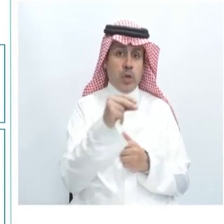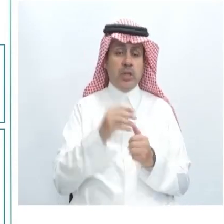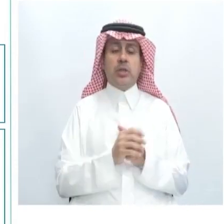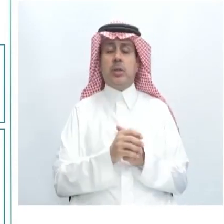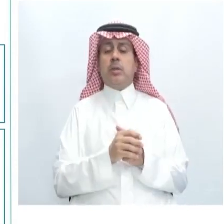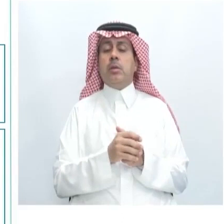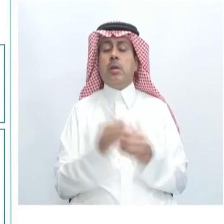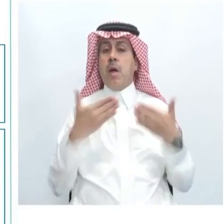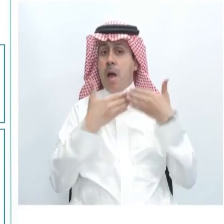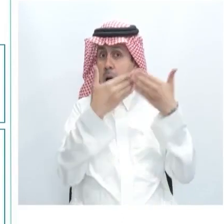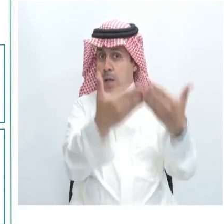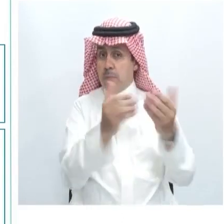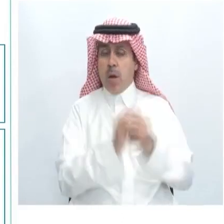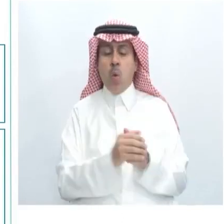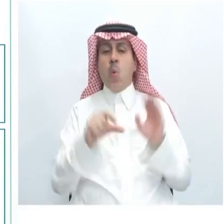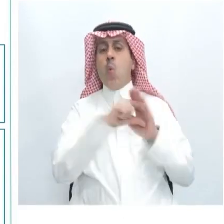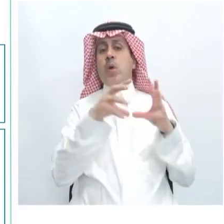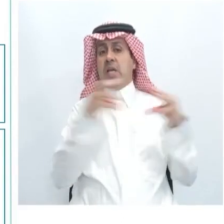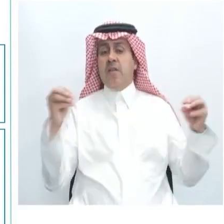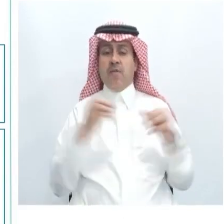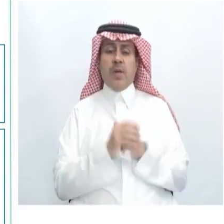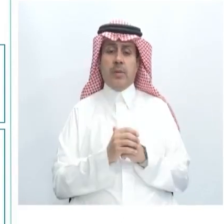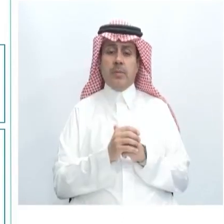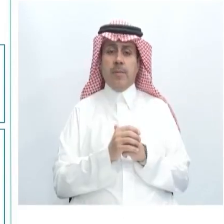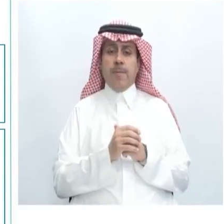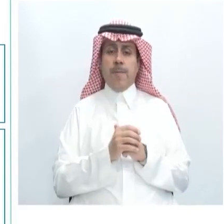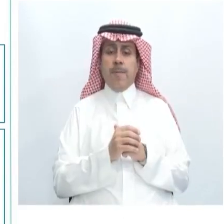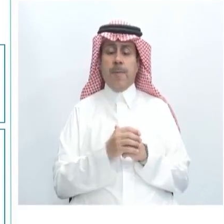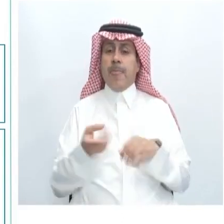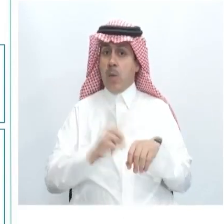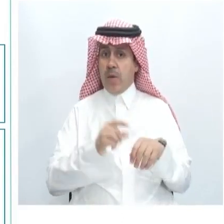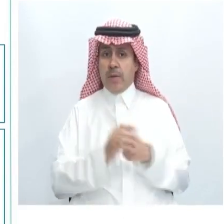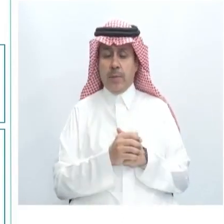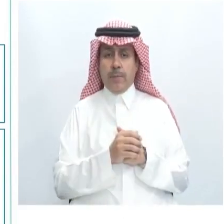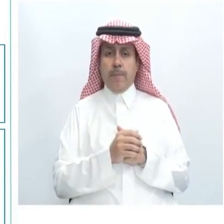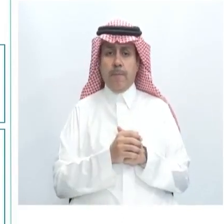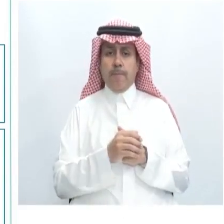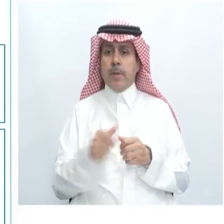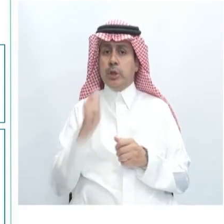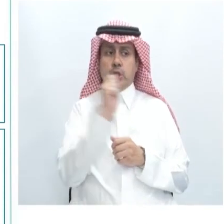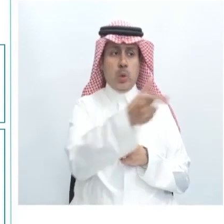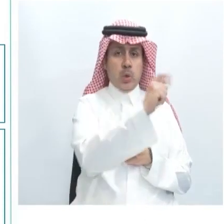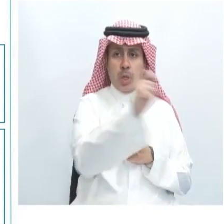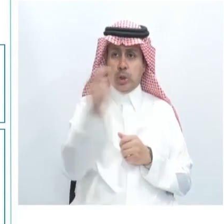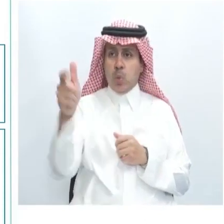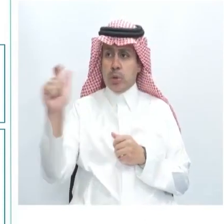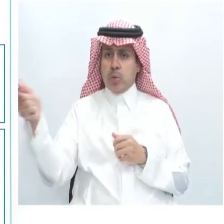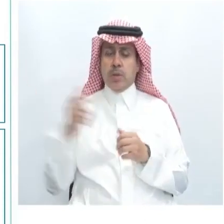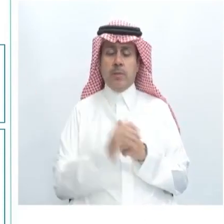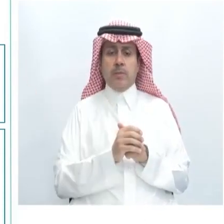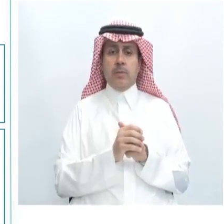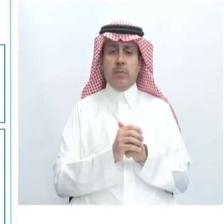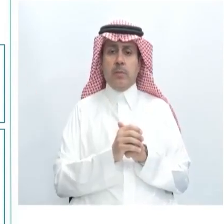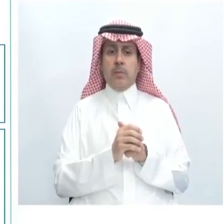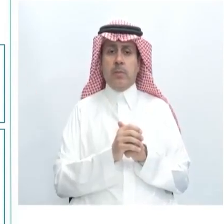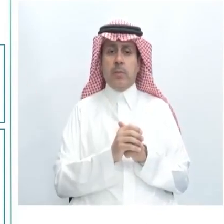الخدمات والتعريف بها وايضا حتى كما ذكرنا توزيعها كيف توزع ما